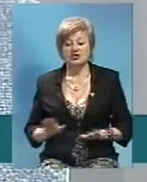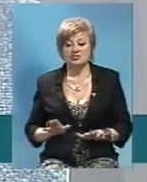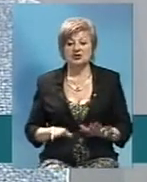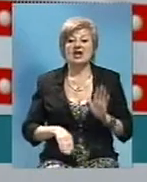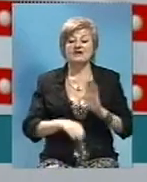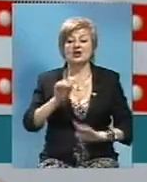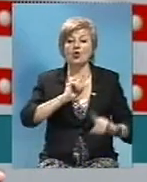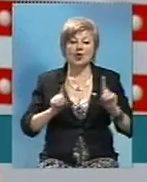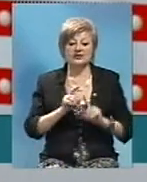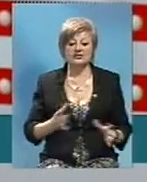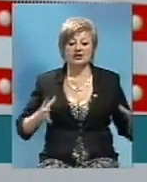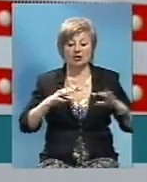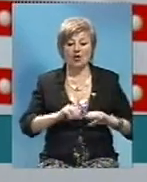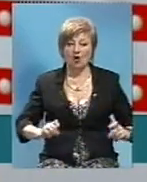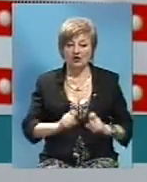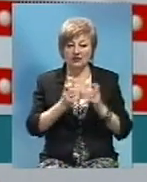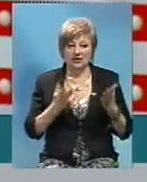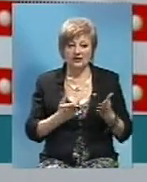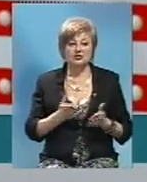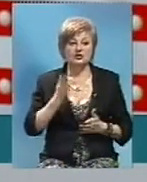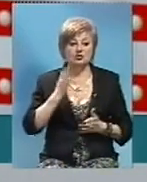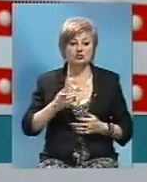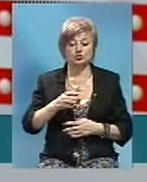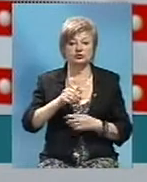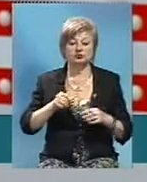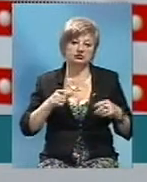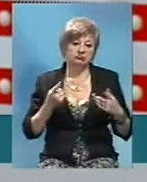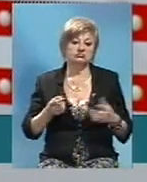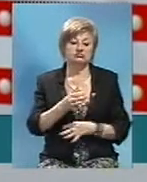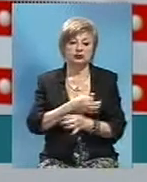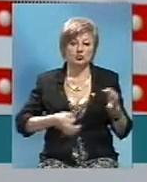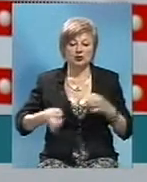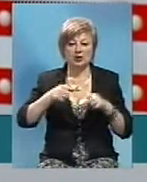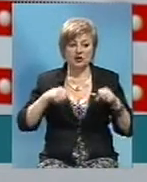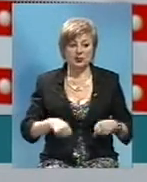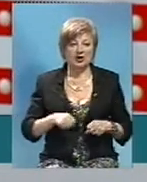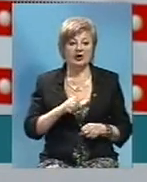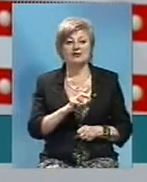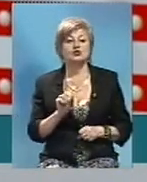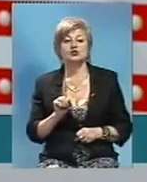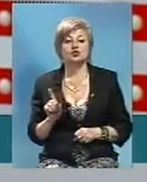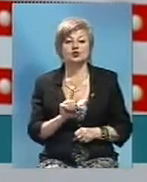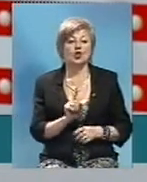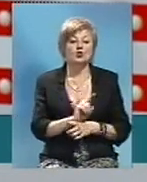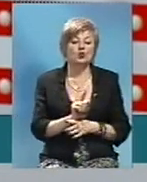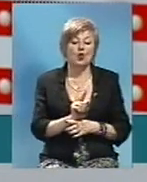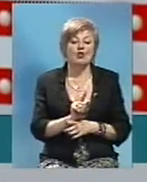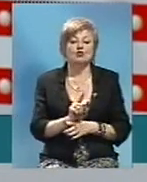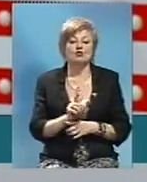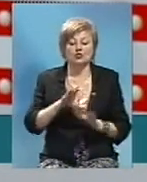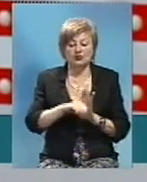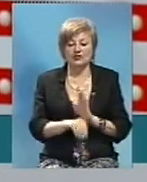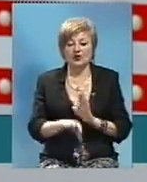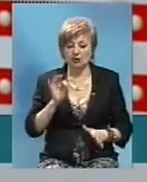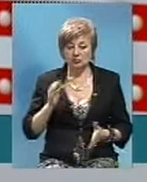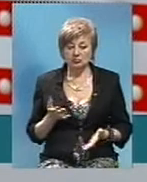вже заклала такий конфлікт, у нас буде колізія права. А далі, ну як суд там буде, яку буде норму застосовувати, це вже